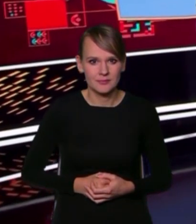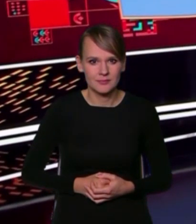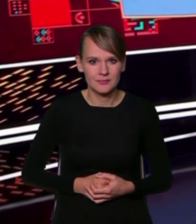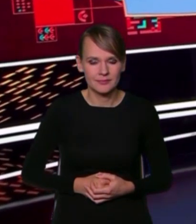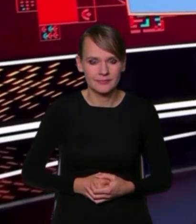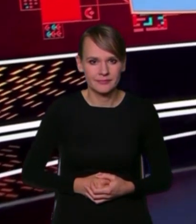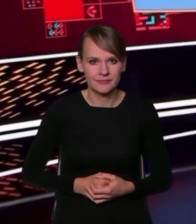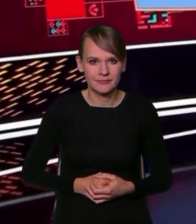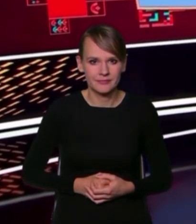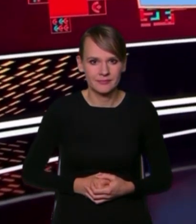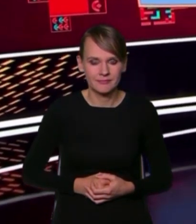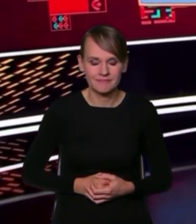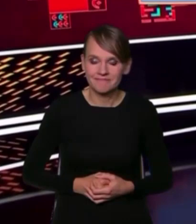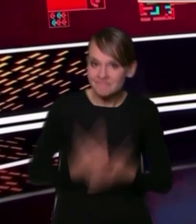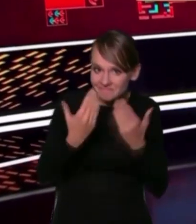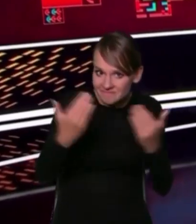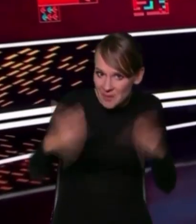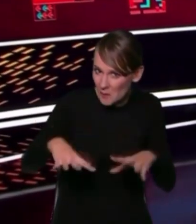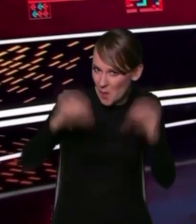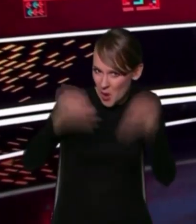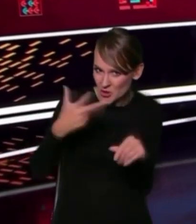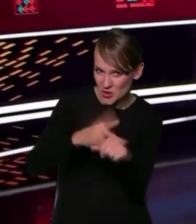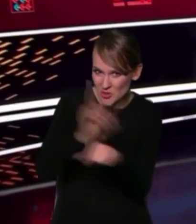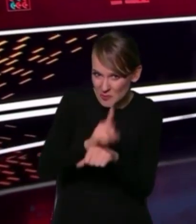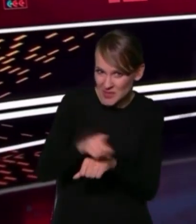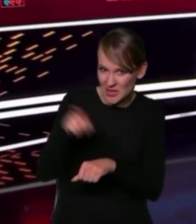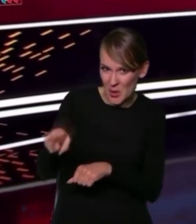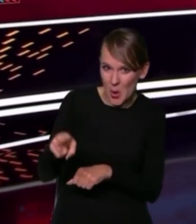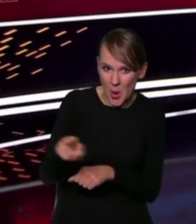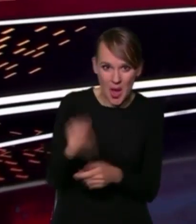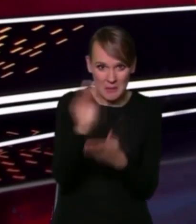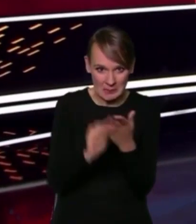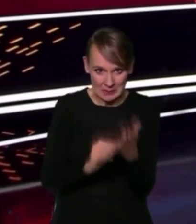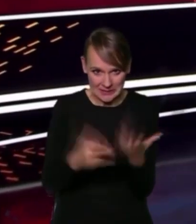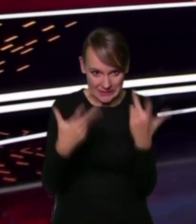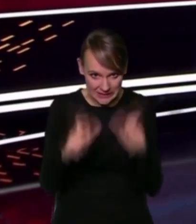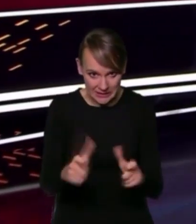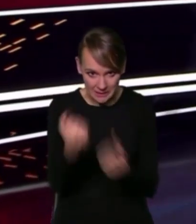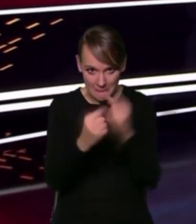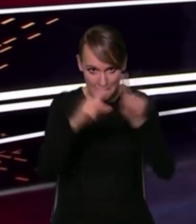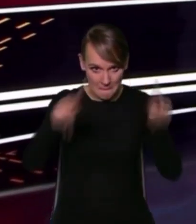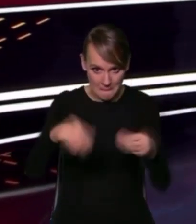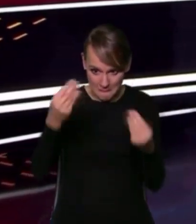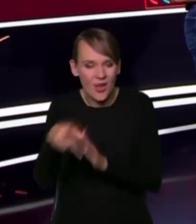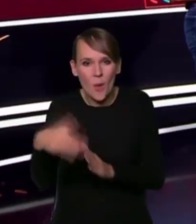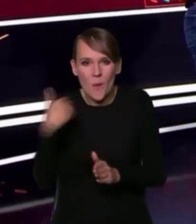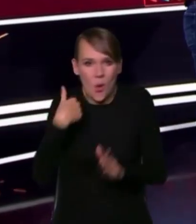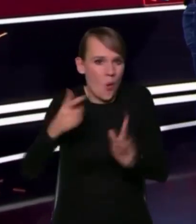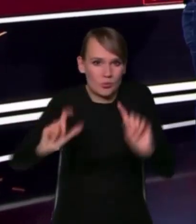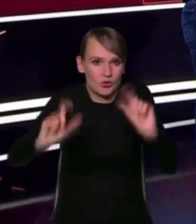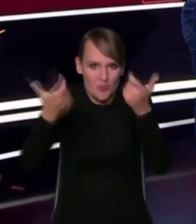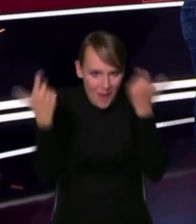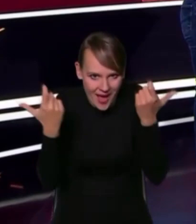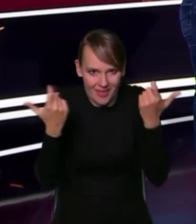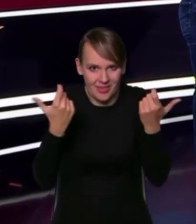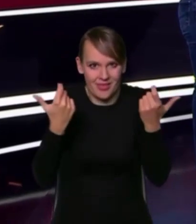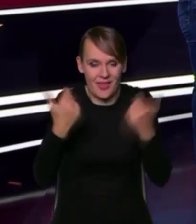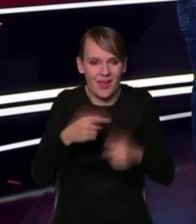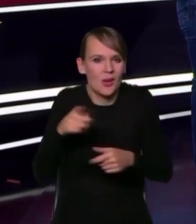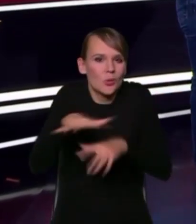Dobry wieczór przez pierwsze 30 minut mieliśmy kartkę pustą Tam wynotowywałem sobie jakieś różne kosmici